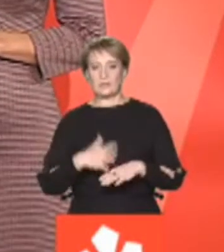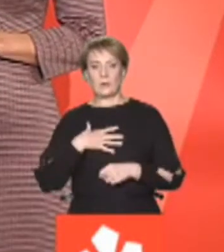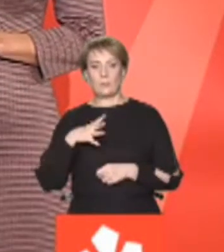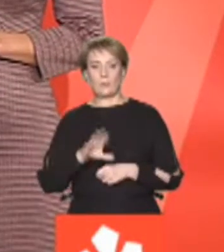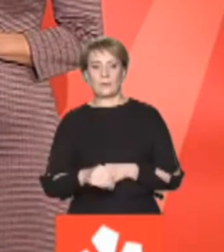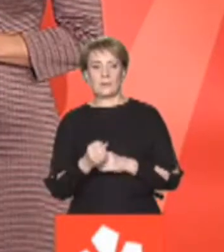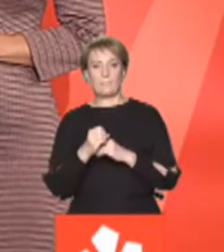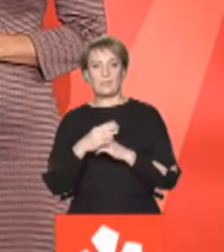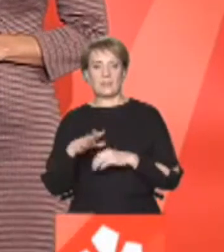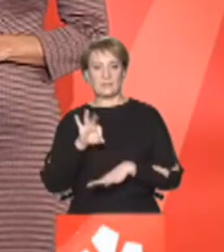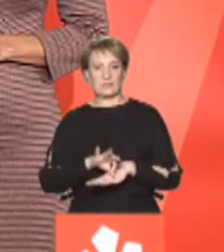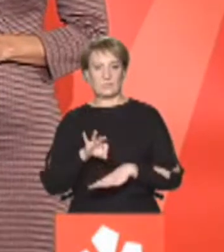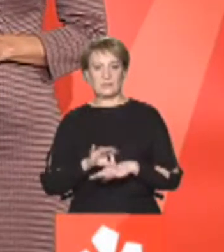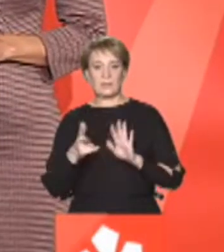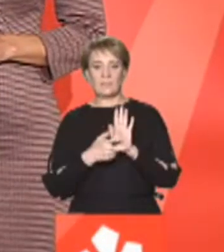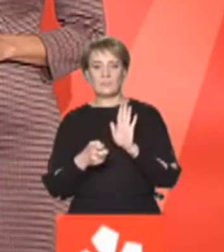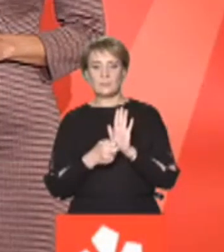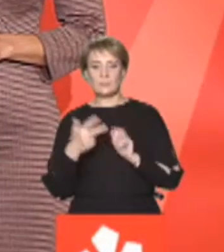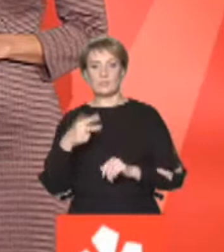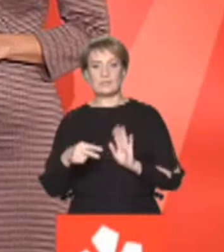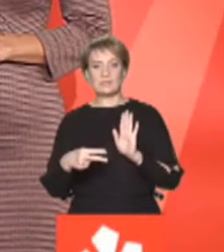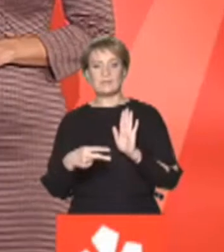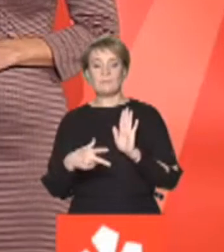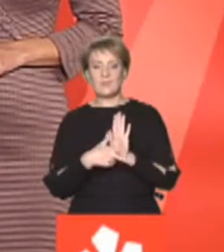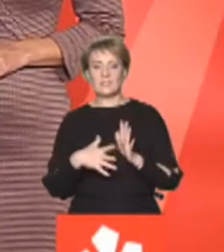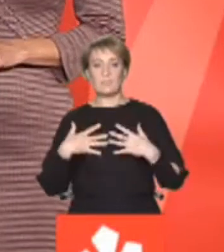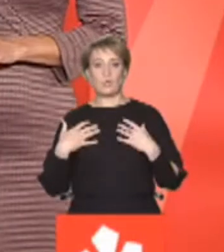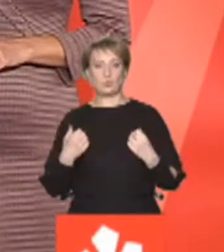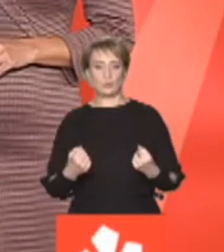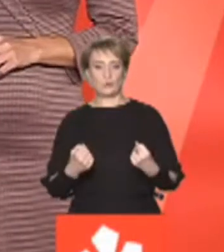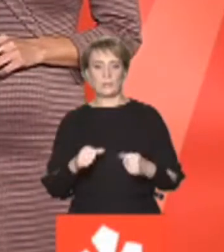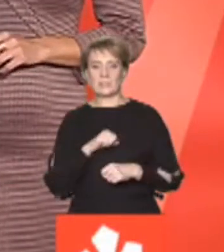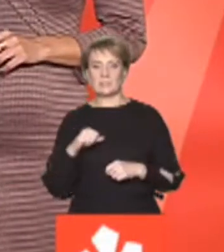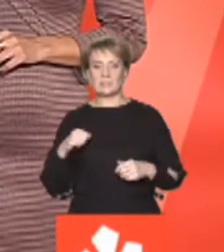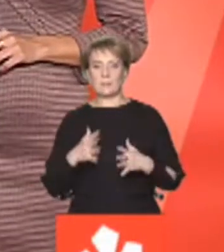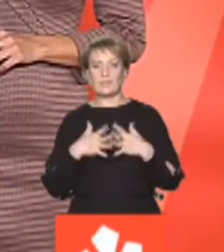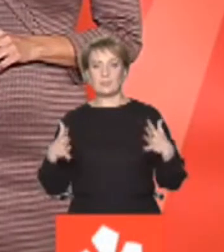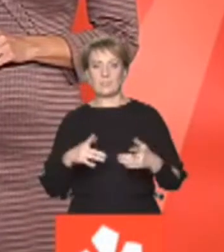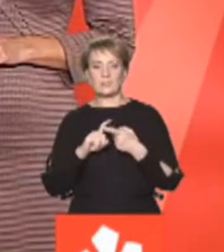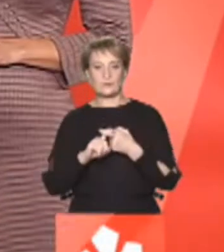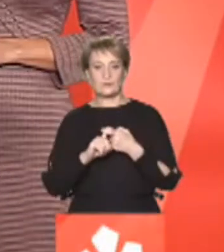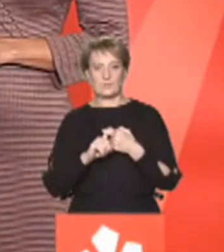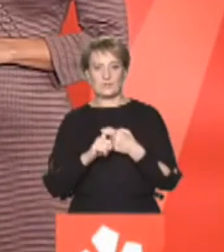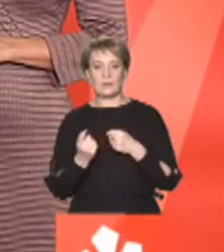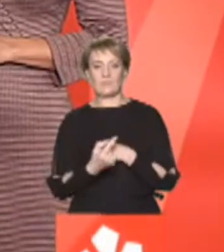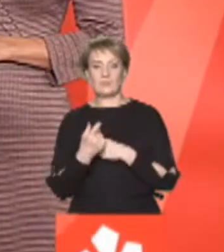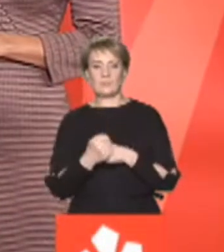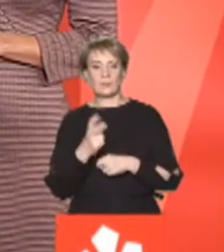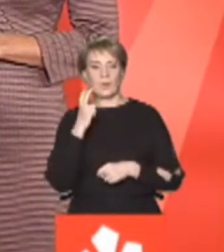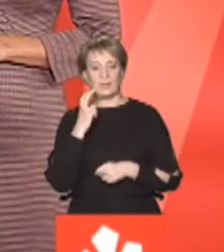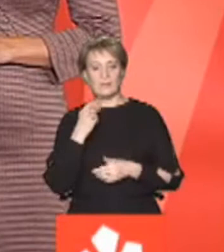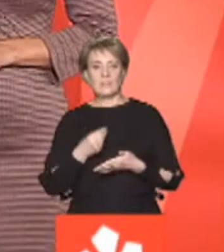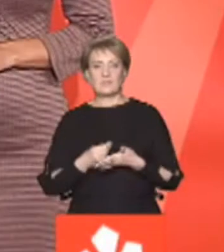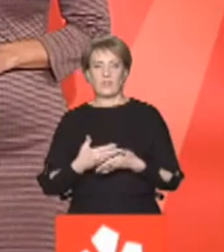15 пацієнтів, натомість 838 людей одужали. Найбільше інфікувань за добу виявили у